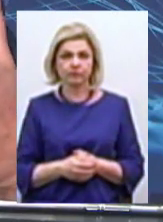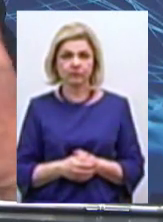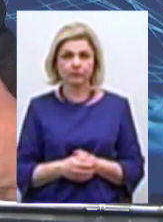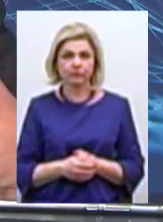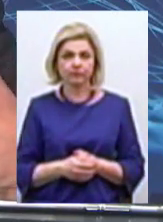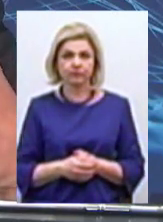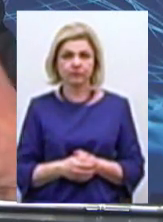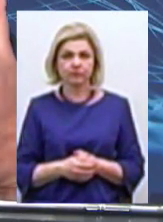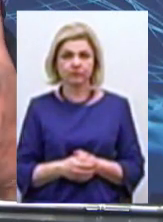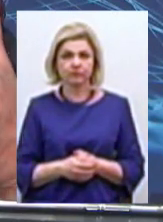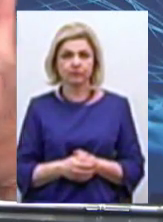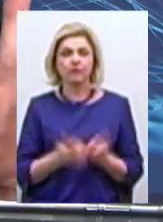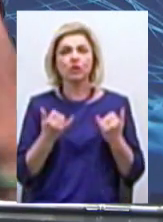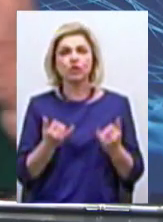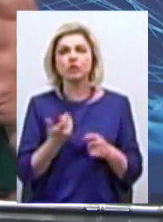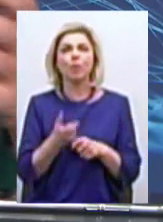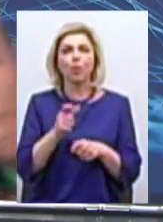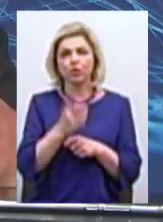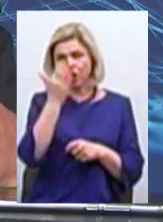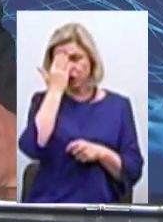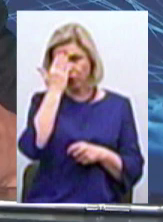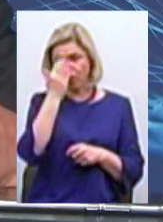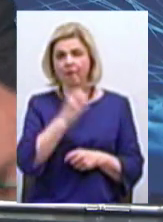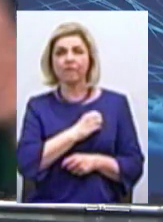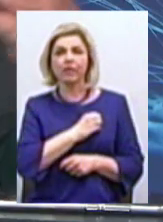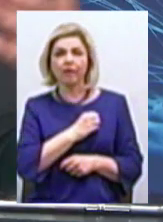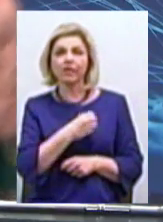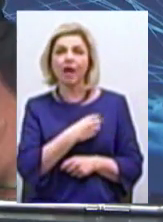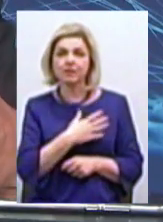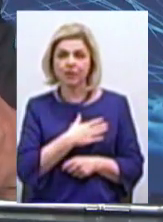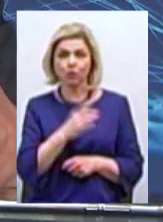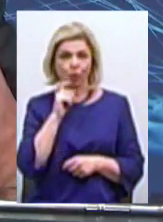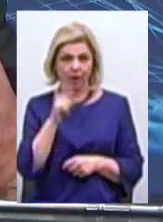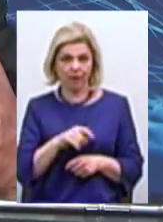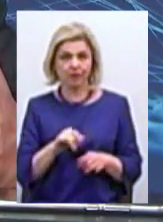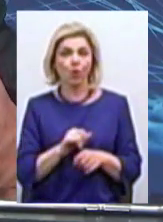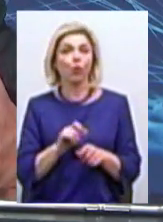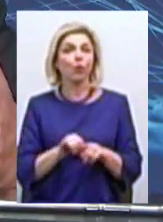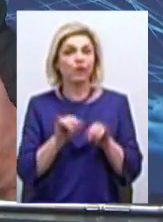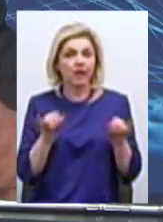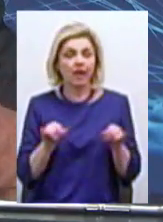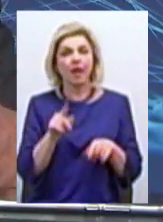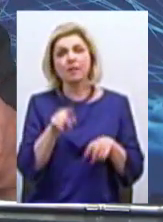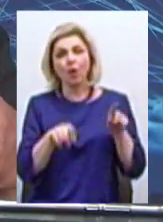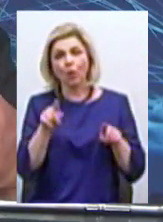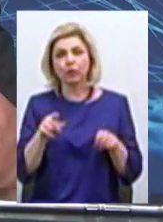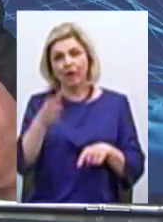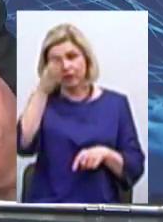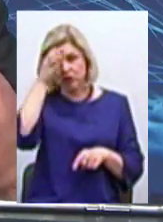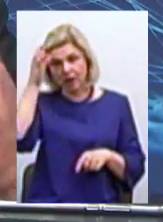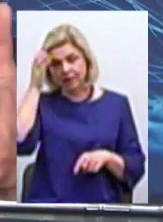більш інтелектуальна власність, якби, кожної країни збільшується. І от деякі вчені європейські,